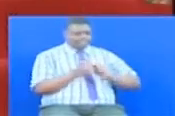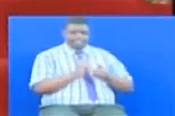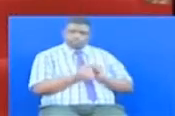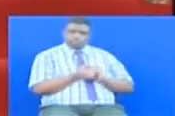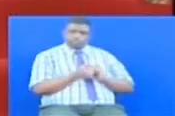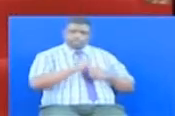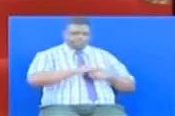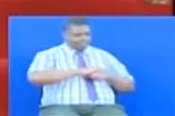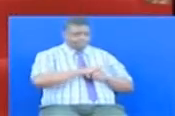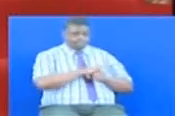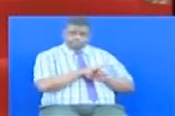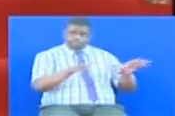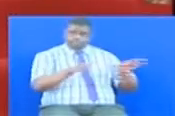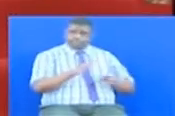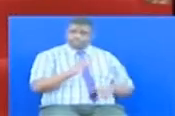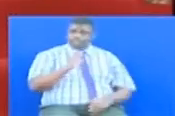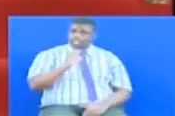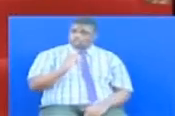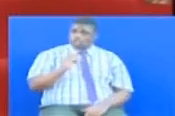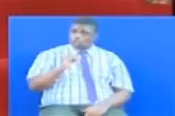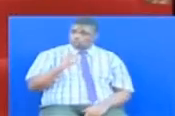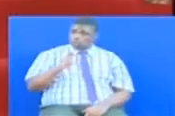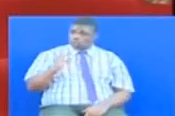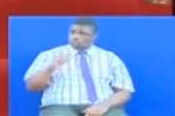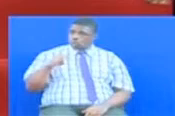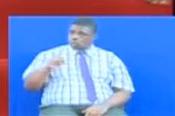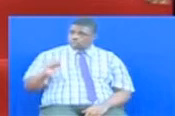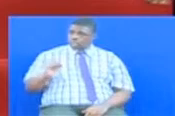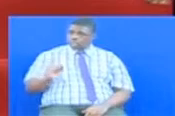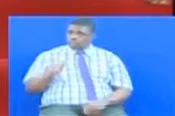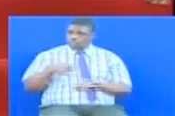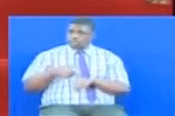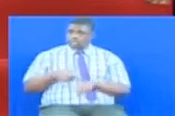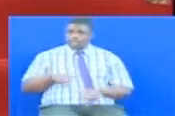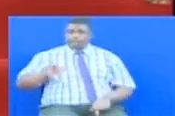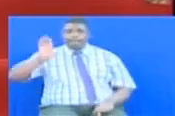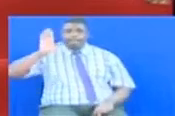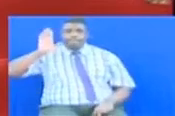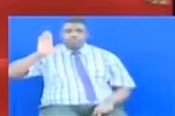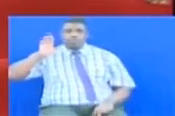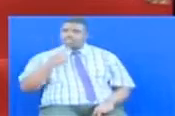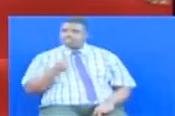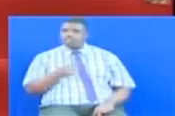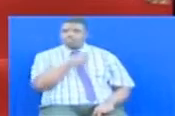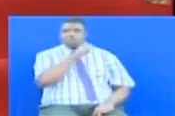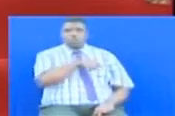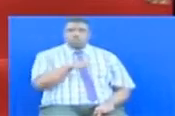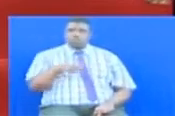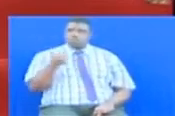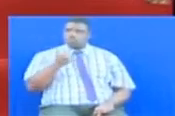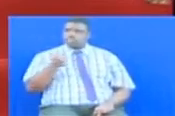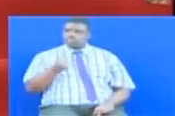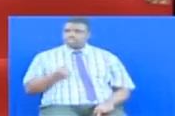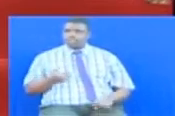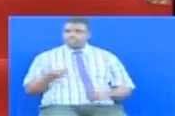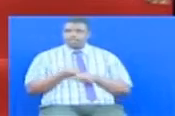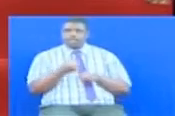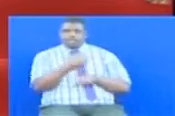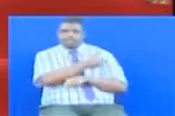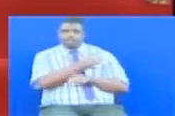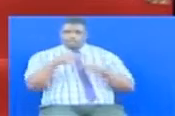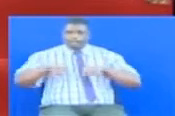COVID-19. Mwanzoni kabisa alipoapishwa alisema Watanzania wote tutatibiwa hapa hapa Tanzania.